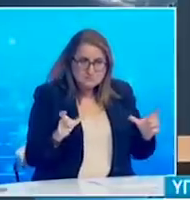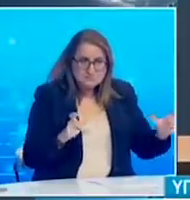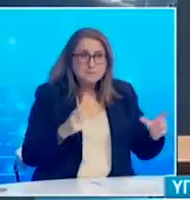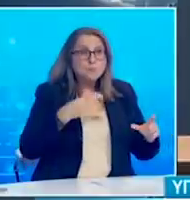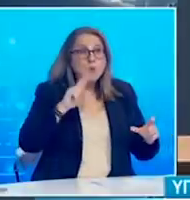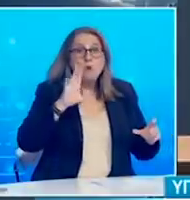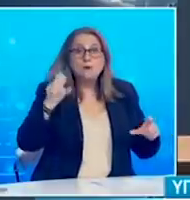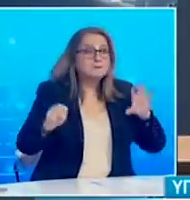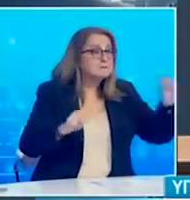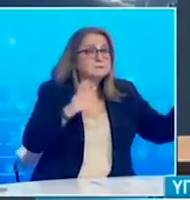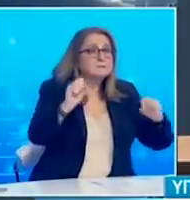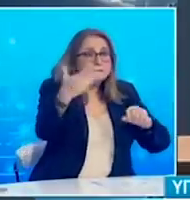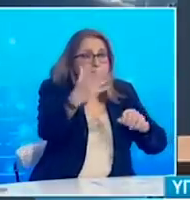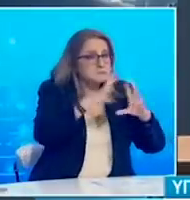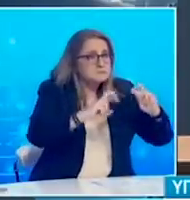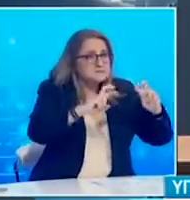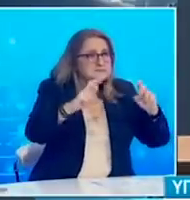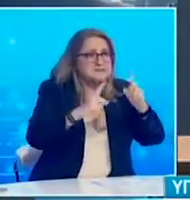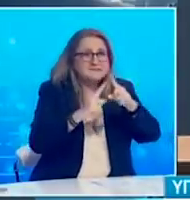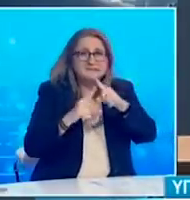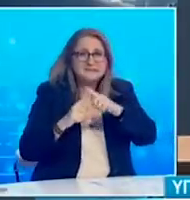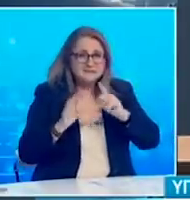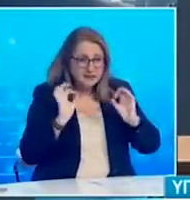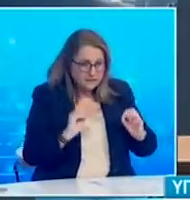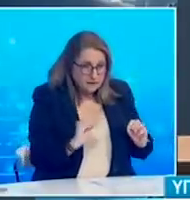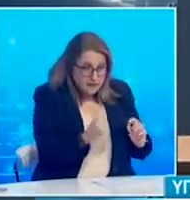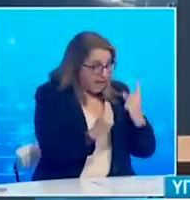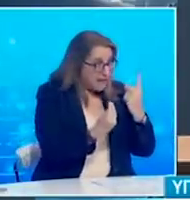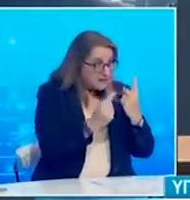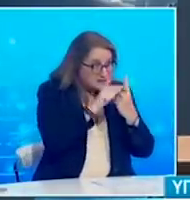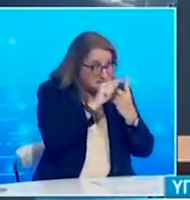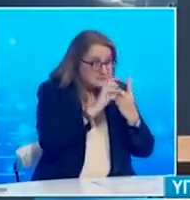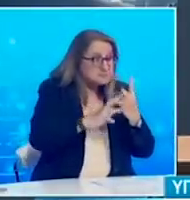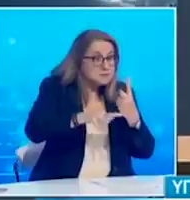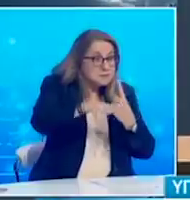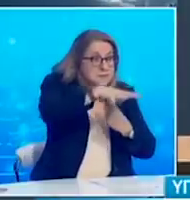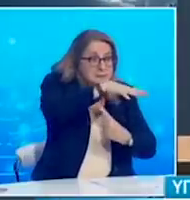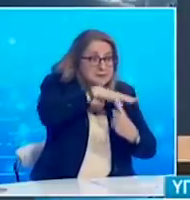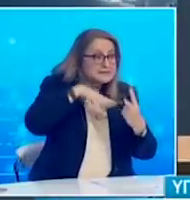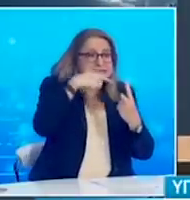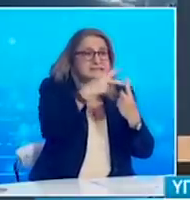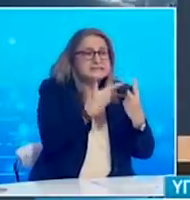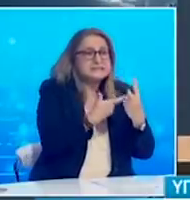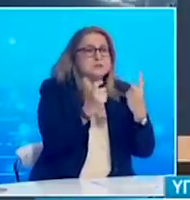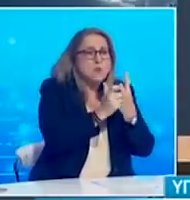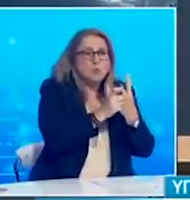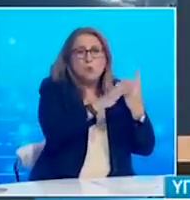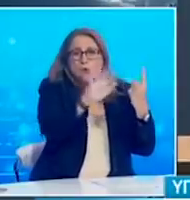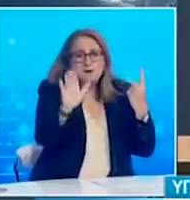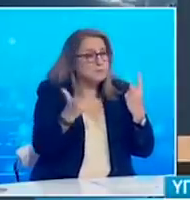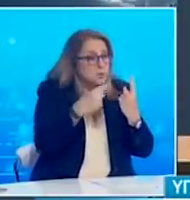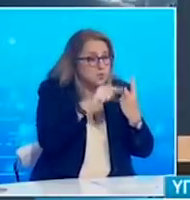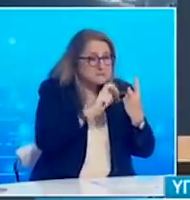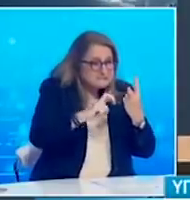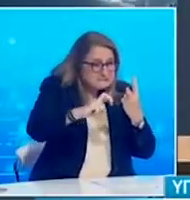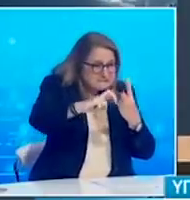να στεγανοποιούμε κάθε μικρό ή μεγάλο κύκλο που ανοίγει σε οποιαδήποτε γειτονιά, σε οποιοδήποτε χωριό, σε οποιαδήποτε πόλη, σε